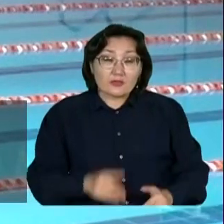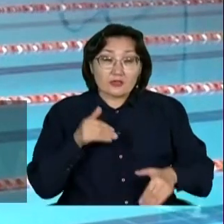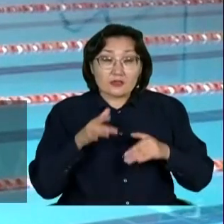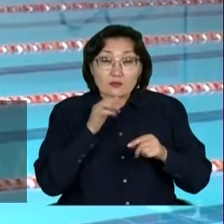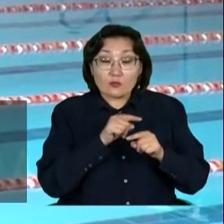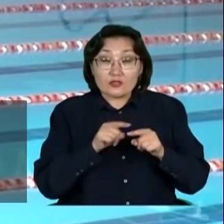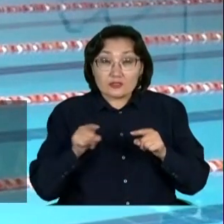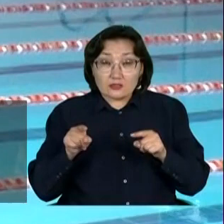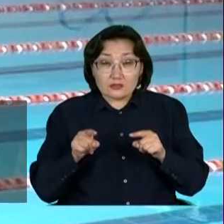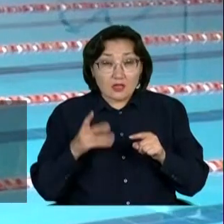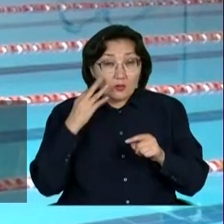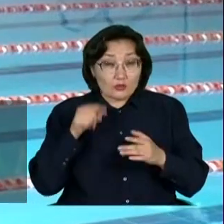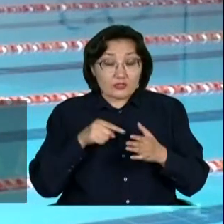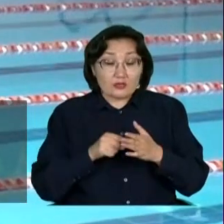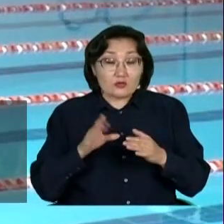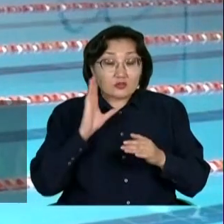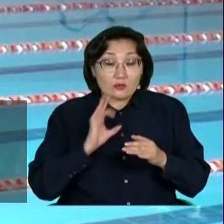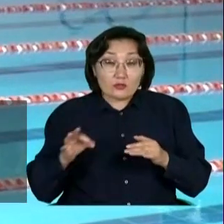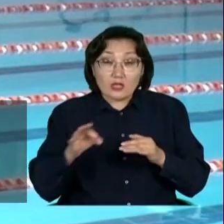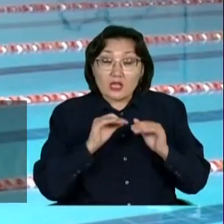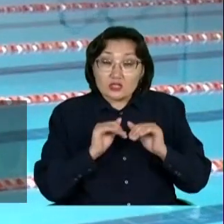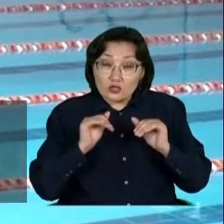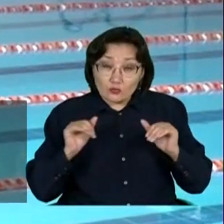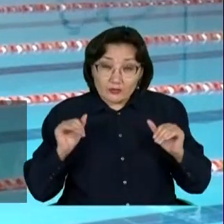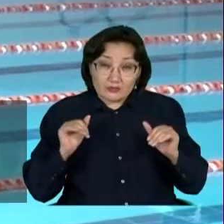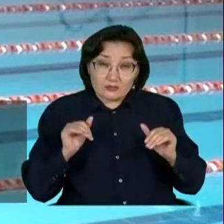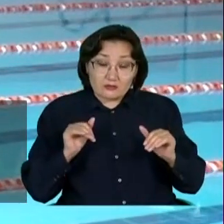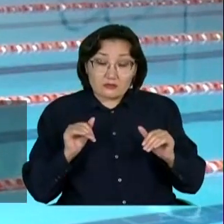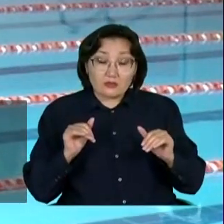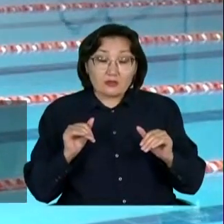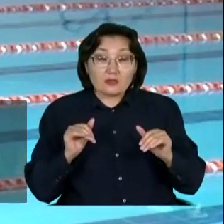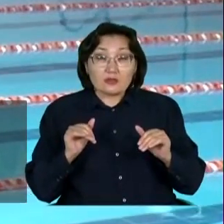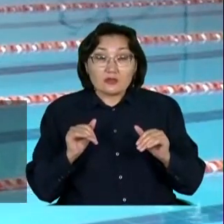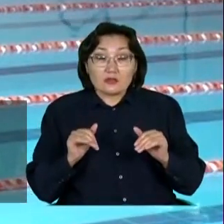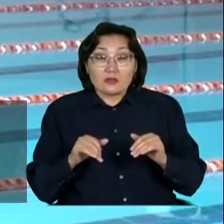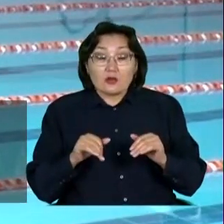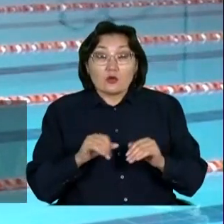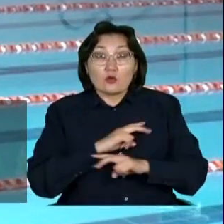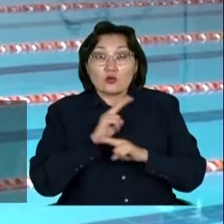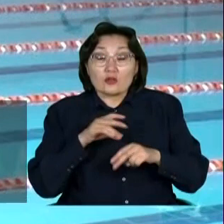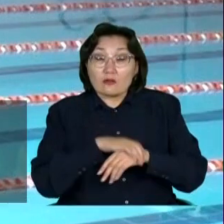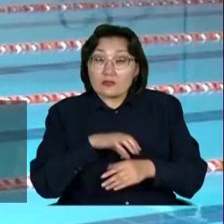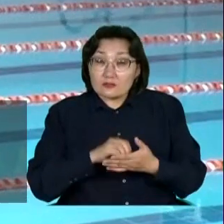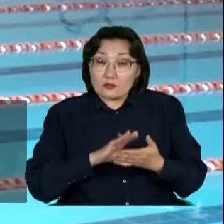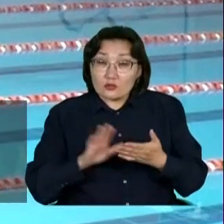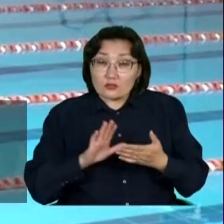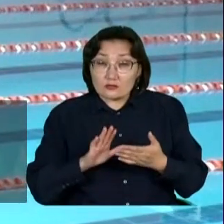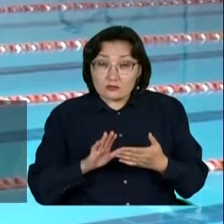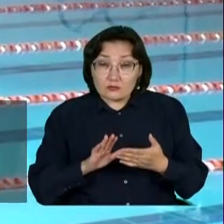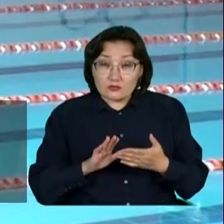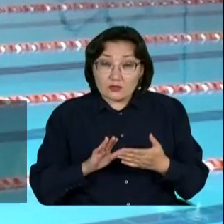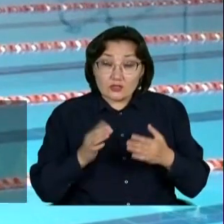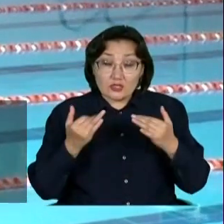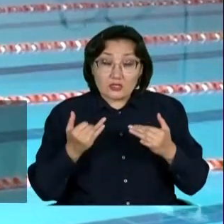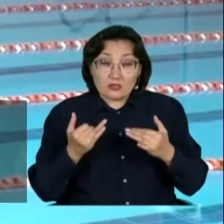басталғаннан бері Алматы қаласының су айдындарында жасөспірімдердің өлімі тіркелген жоқ, төтенше жағдайлар тіркелген жоқ. Ал